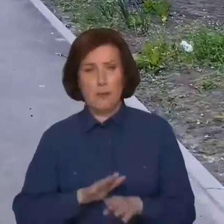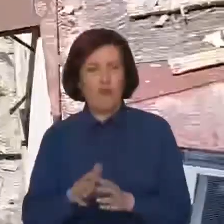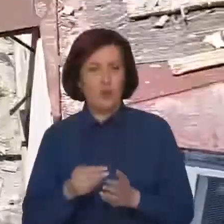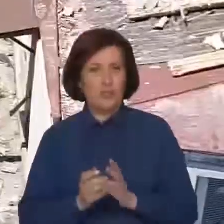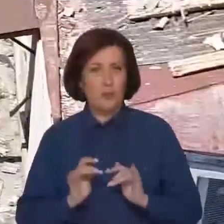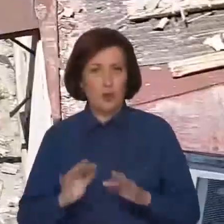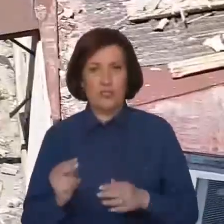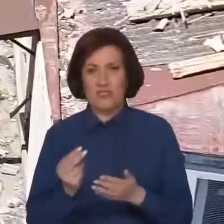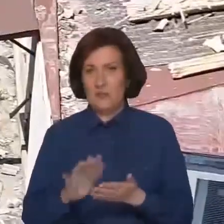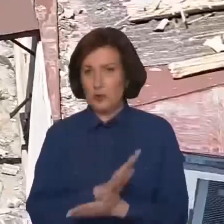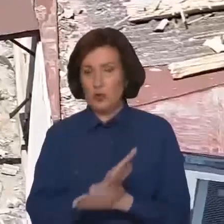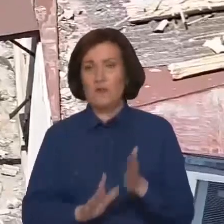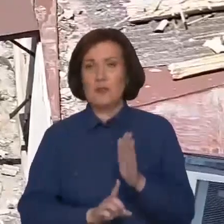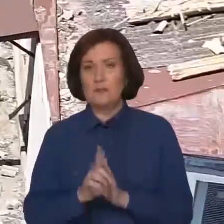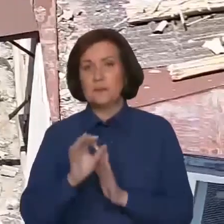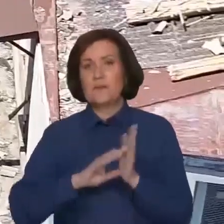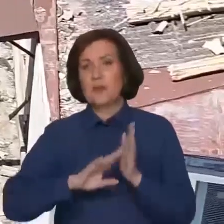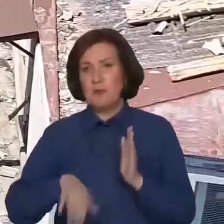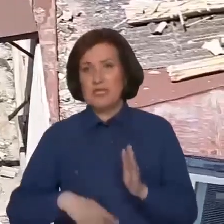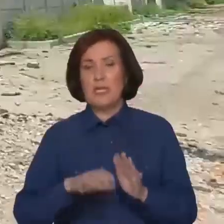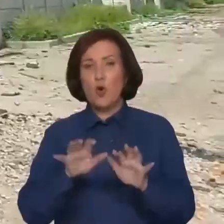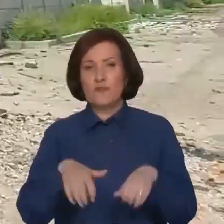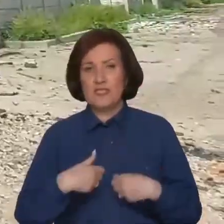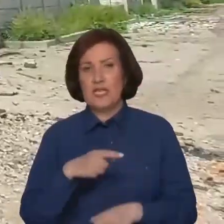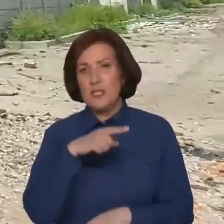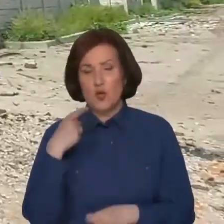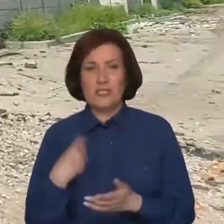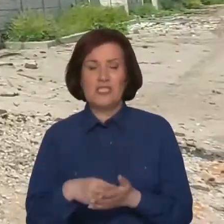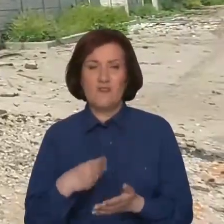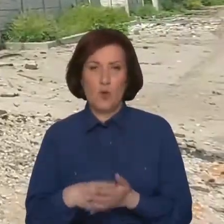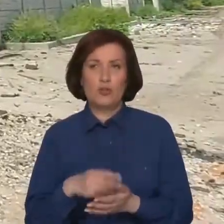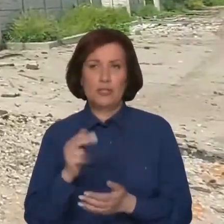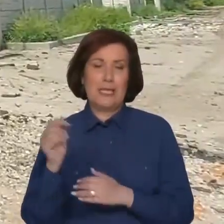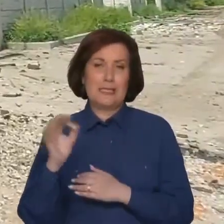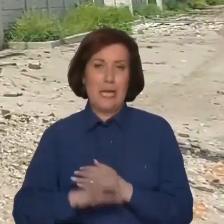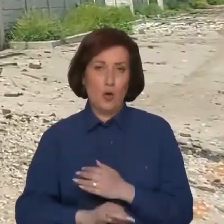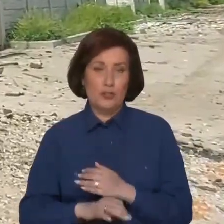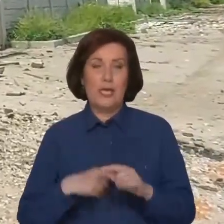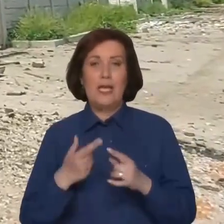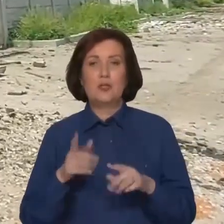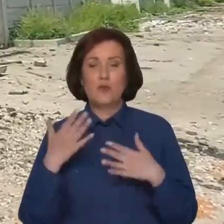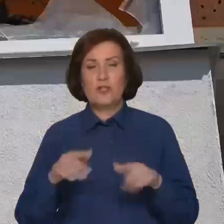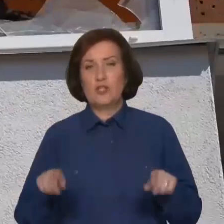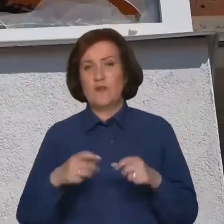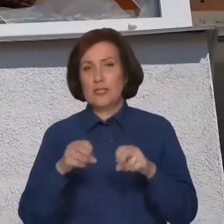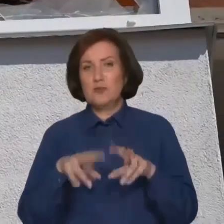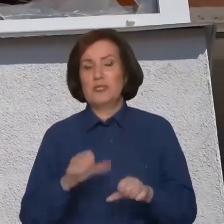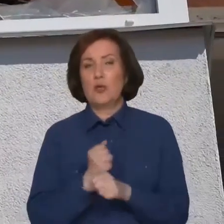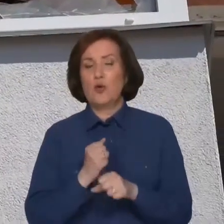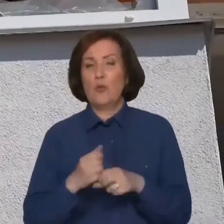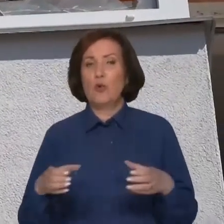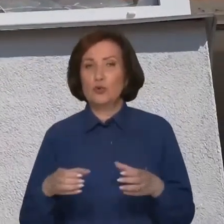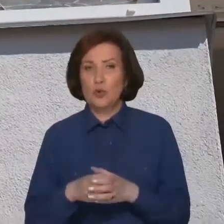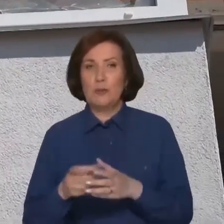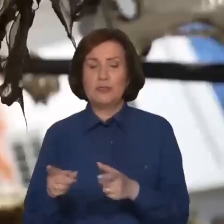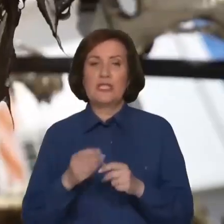повноцінний процес відшкодування почнеться одразу після конфіскації російських коштів на Заході. Для цього вже створили спеціальну робочу групу